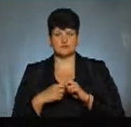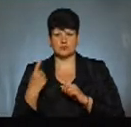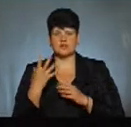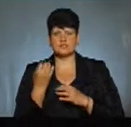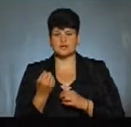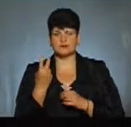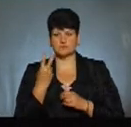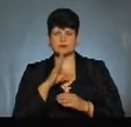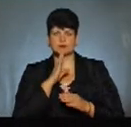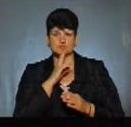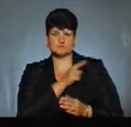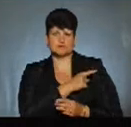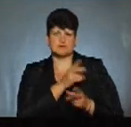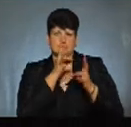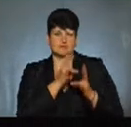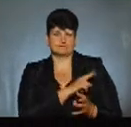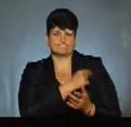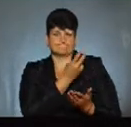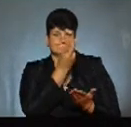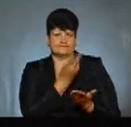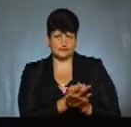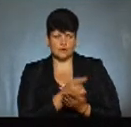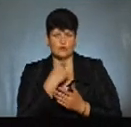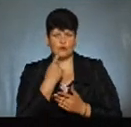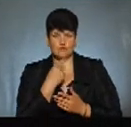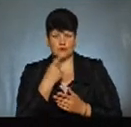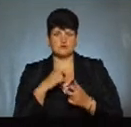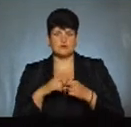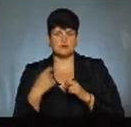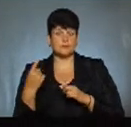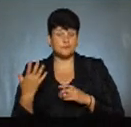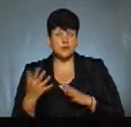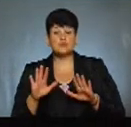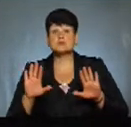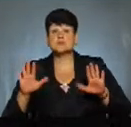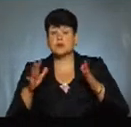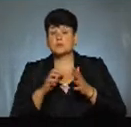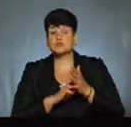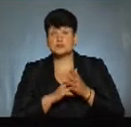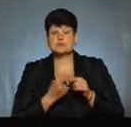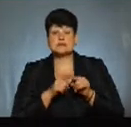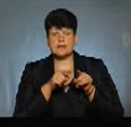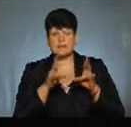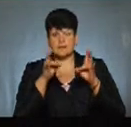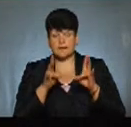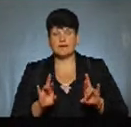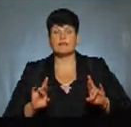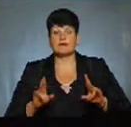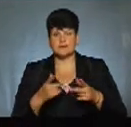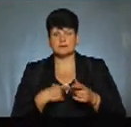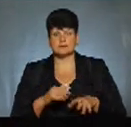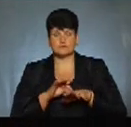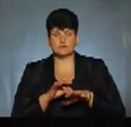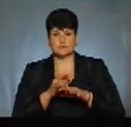госпіталізували, повідомляє прес-служба Нацполіції в Івано-Франківській області. Що стало причиною цієї трагедії, а також як поводитися під